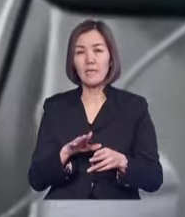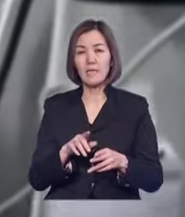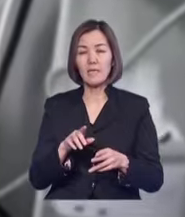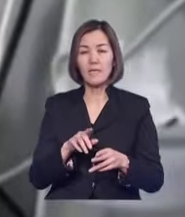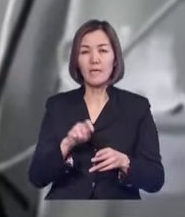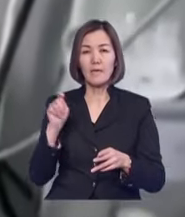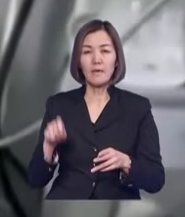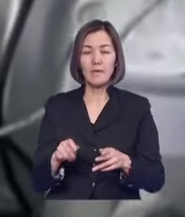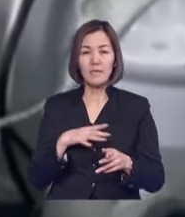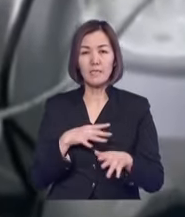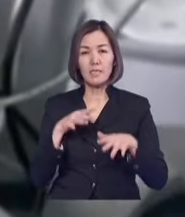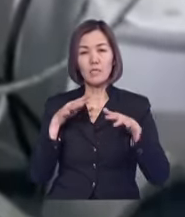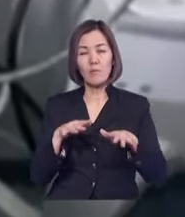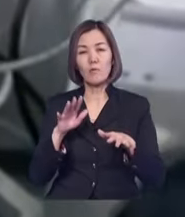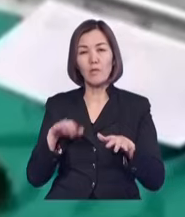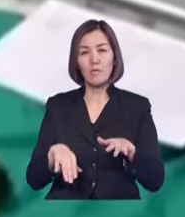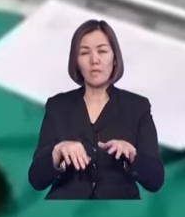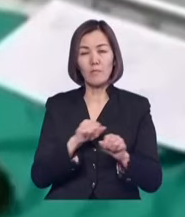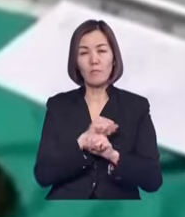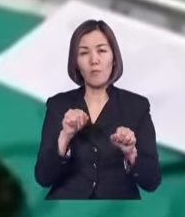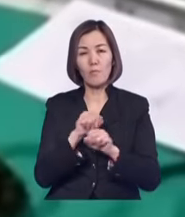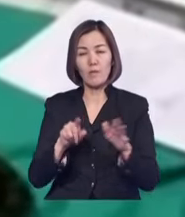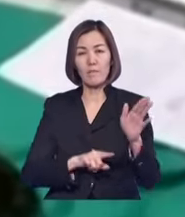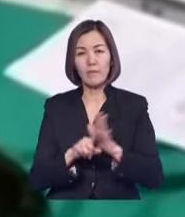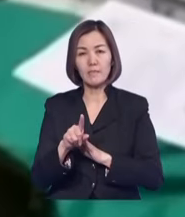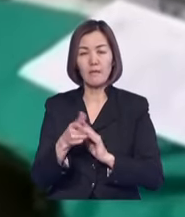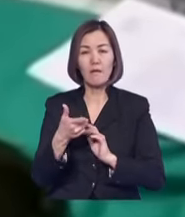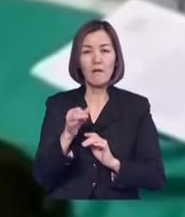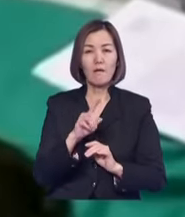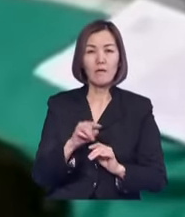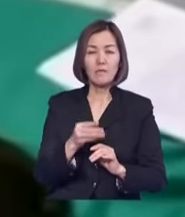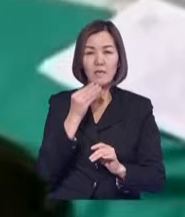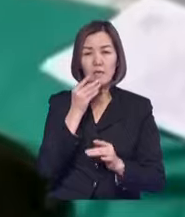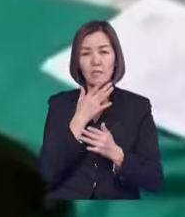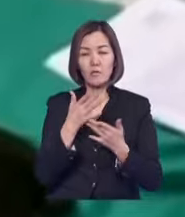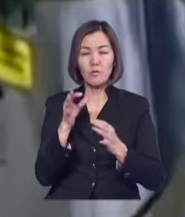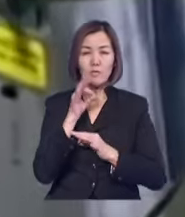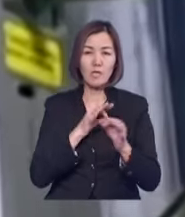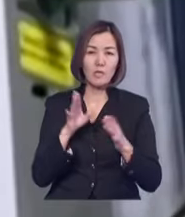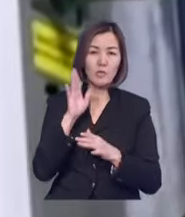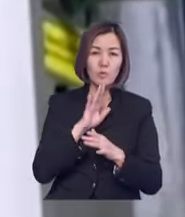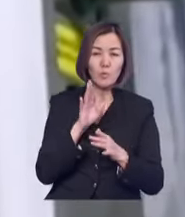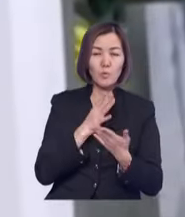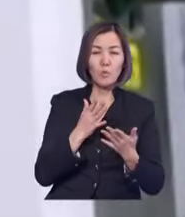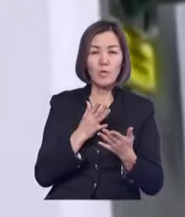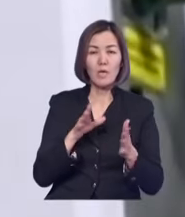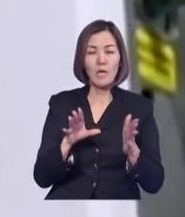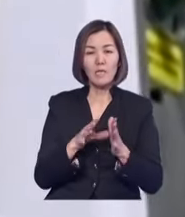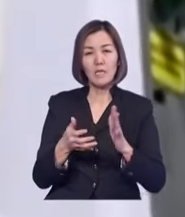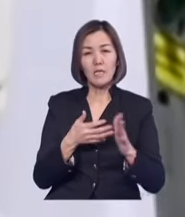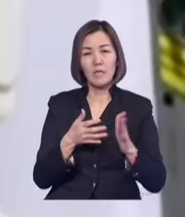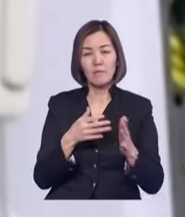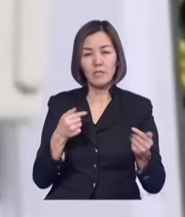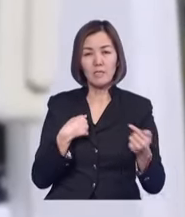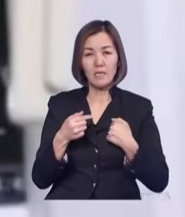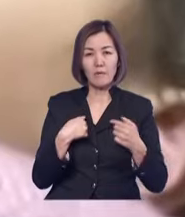7-сінде Хамыстың шабуылынан кейін бомбалай бастады. Содан бері Газа азық-түлік, дәрі-дәрмек, ауыз су, отын және энергия тапшылығынан